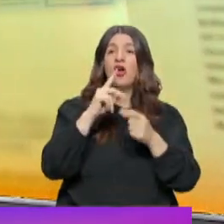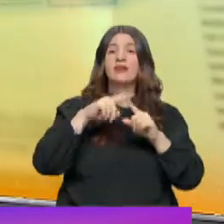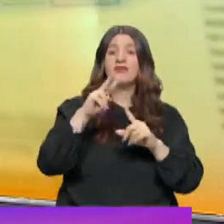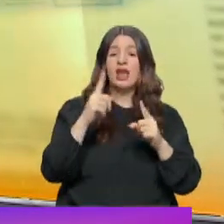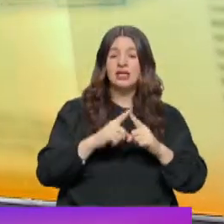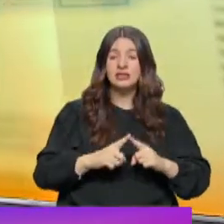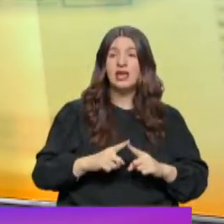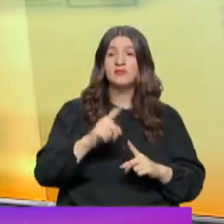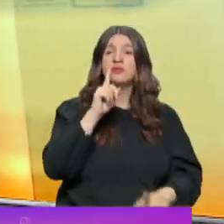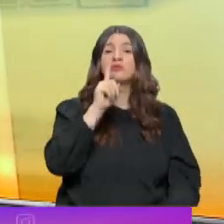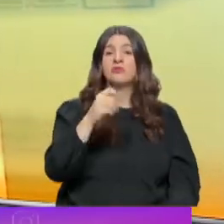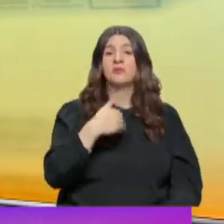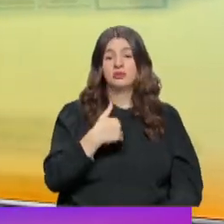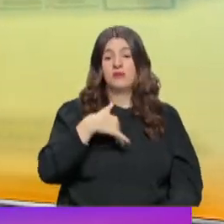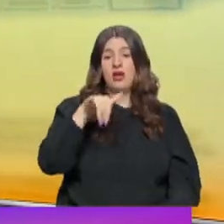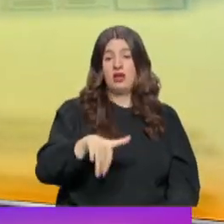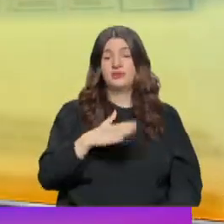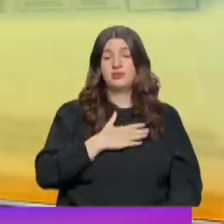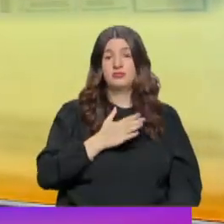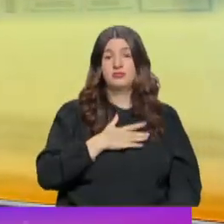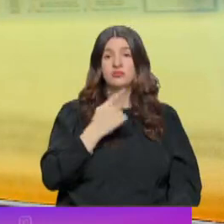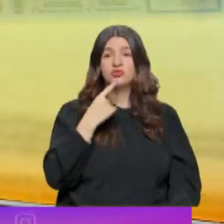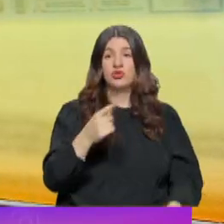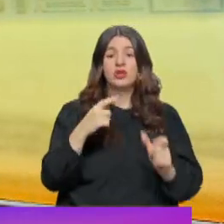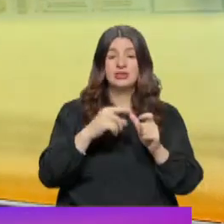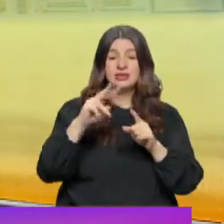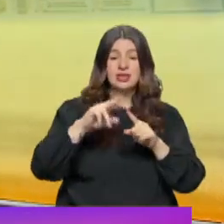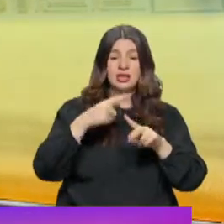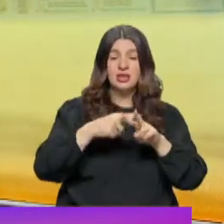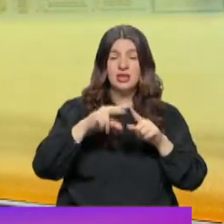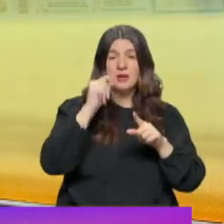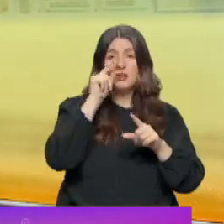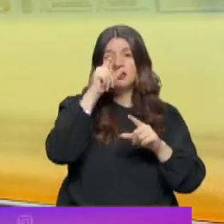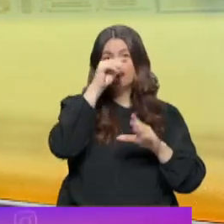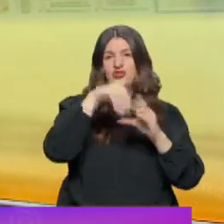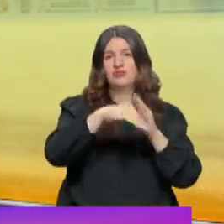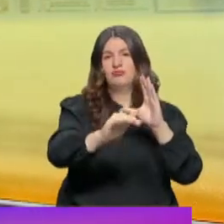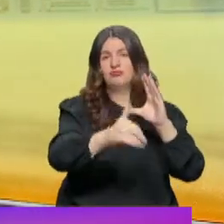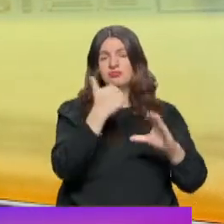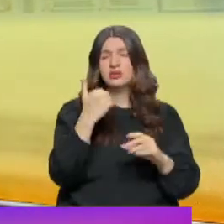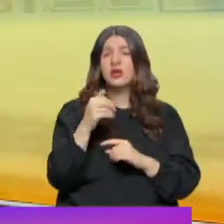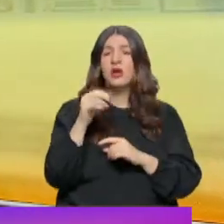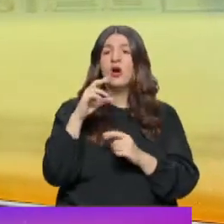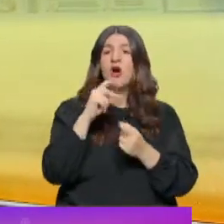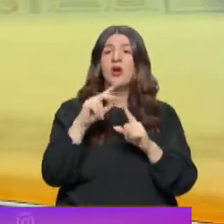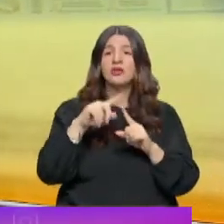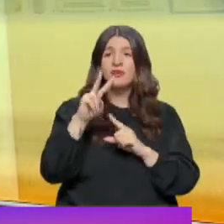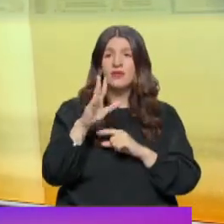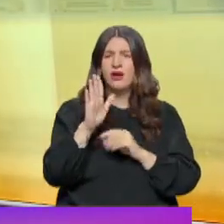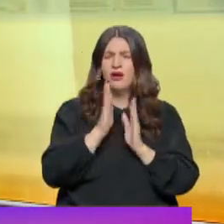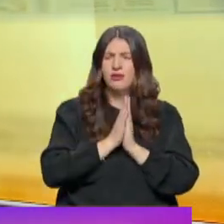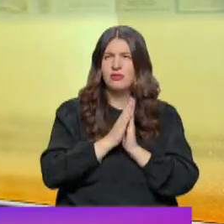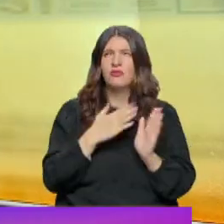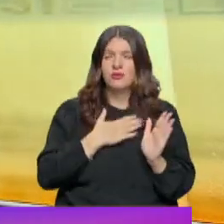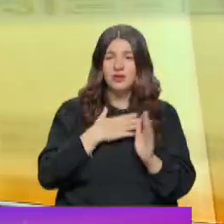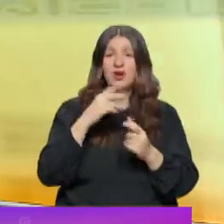ÖTV'lerin hesabını sormak bizim de hakkımız diyor Sinan Sözmen Twitter'dan gönderdiği mesajda. ÖTV'yi... Çok özür